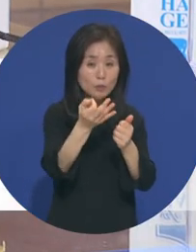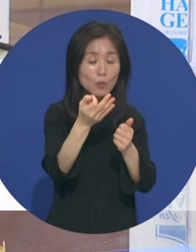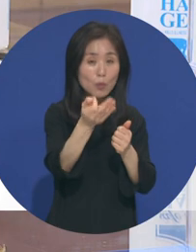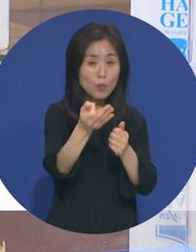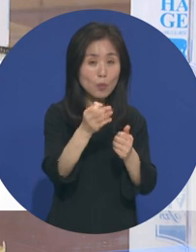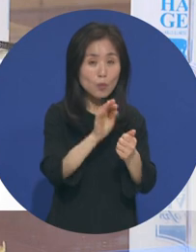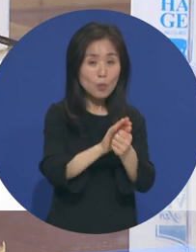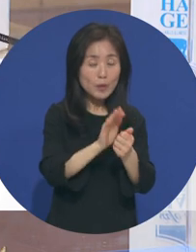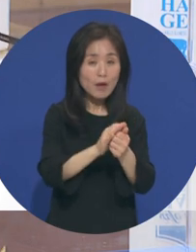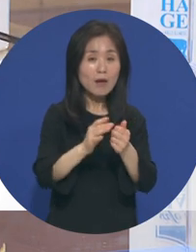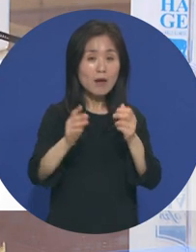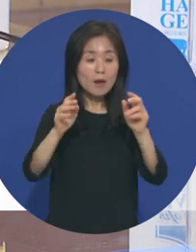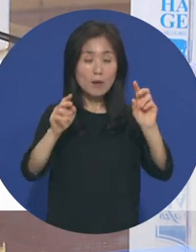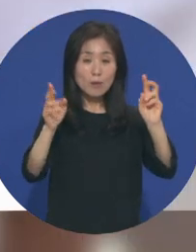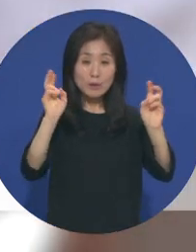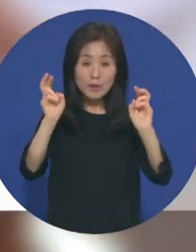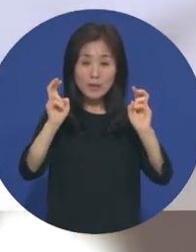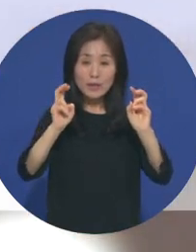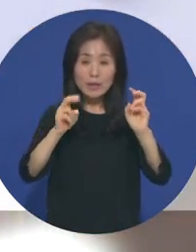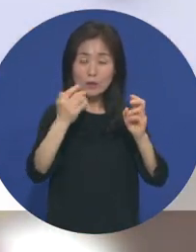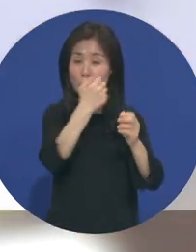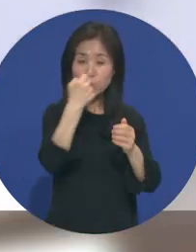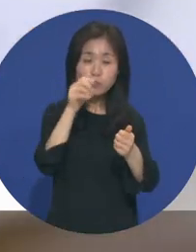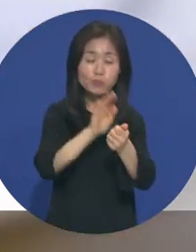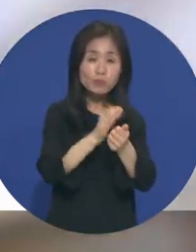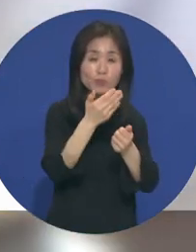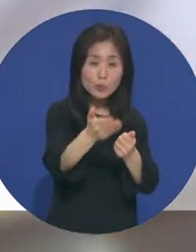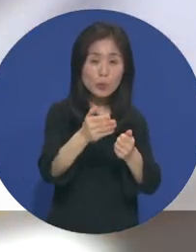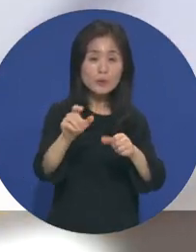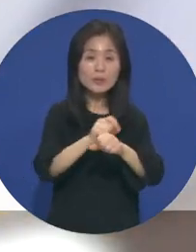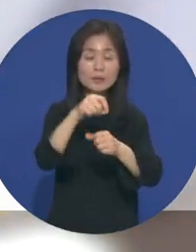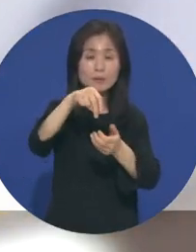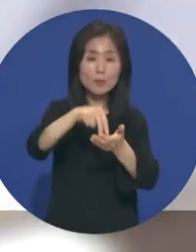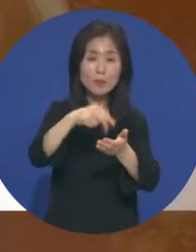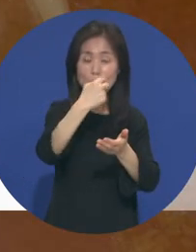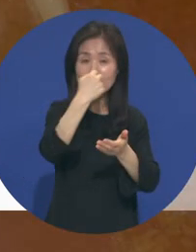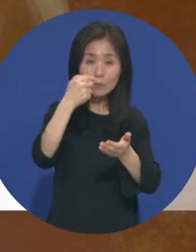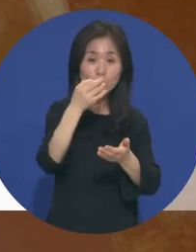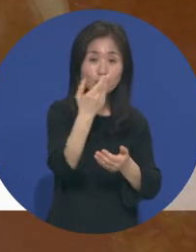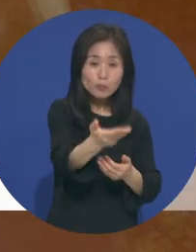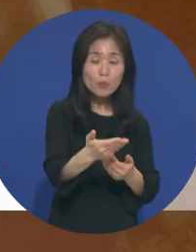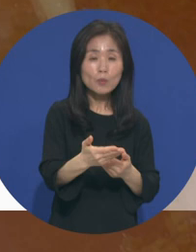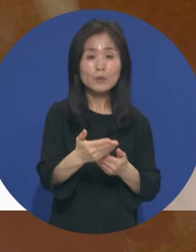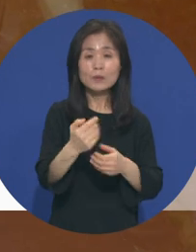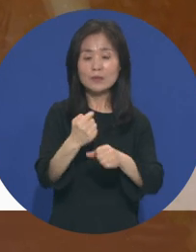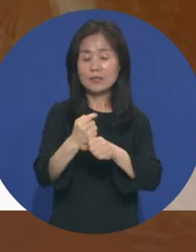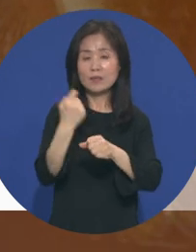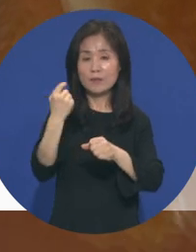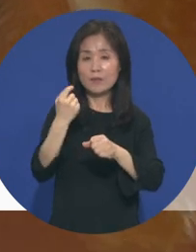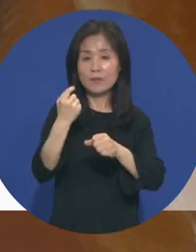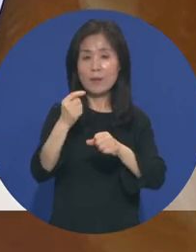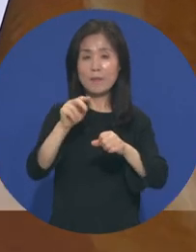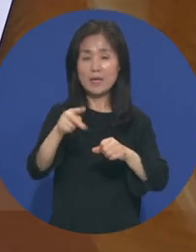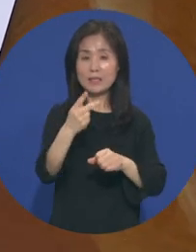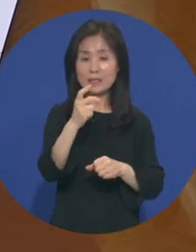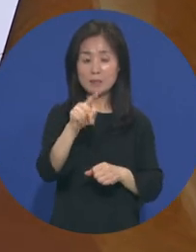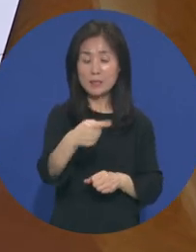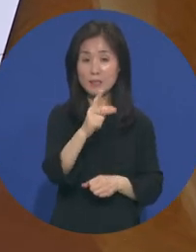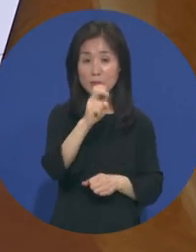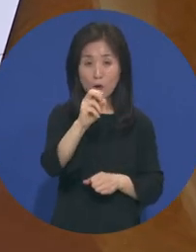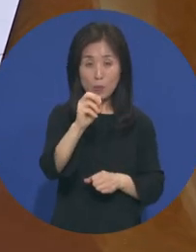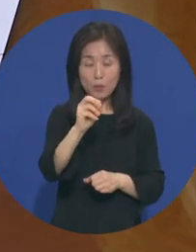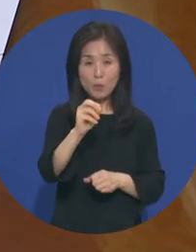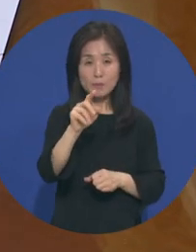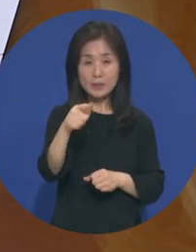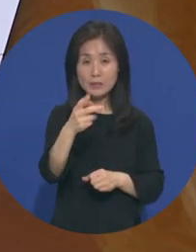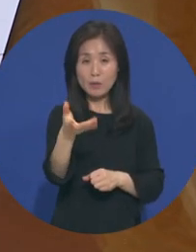5년간 2.5% 포인트에 2차 보전을 지원하는데 보증 규모를 지난해 120억 원에서 올해는 150억 원을